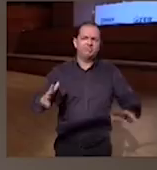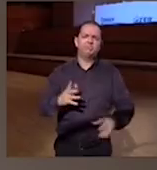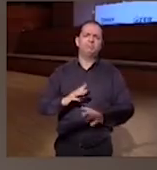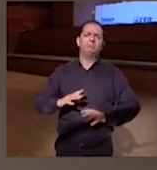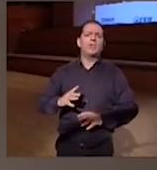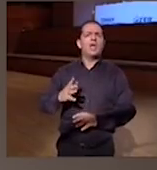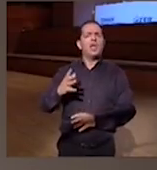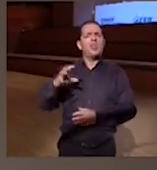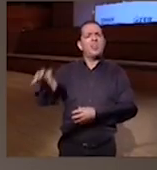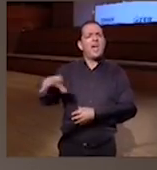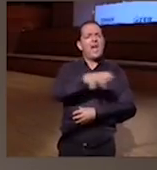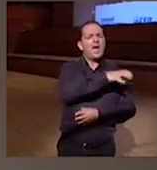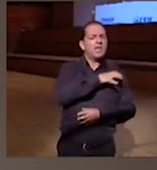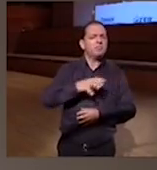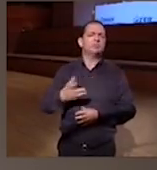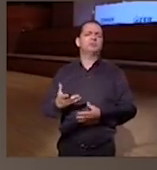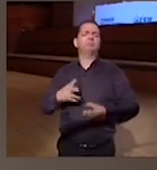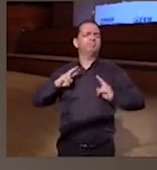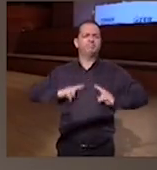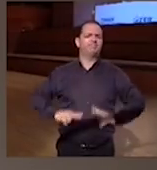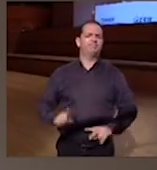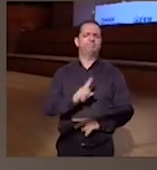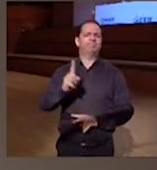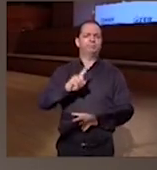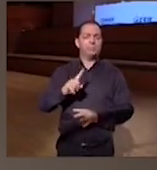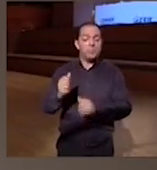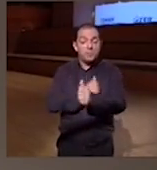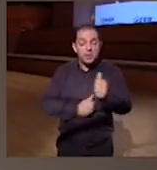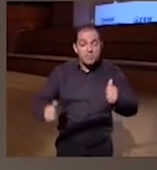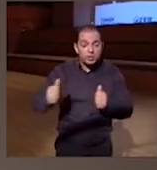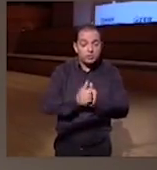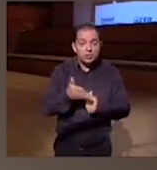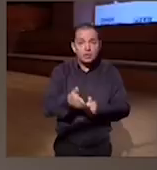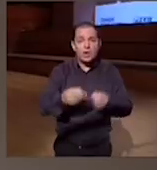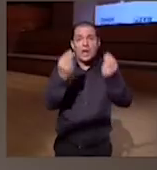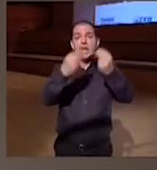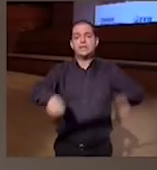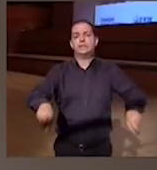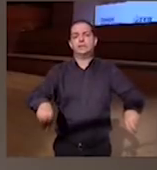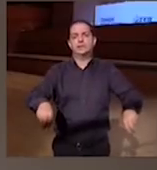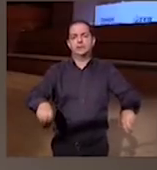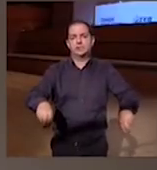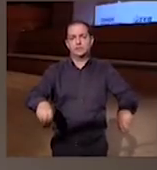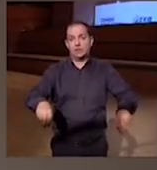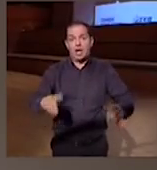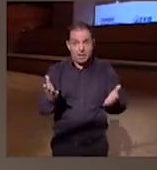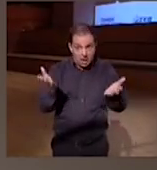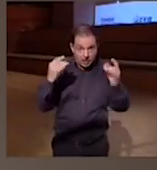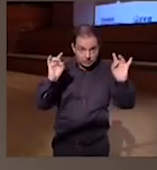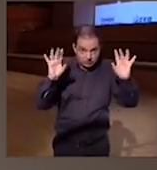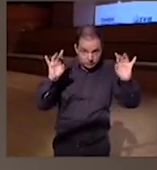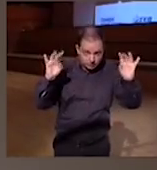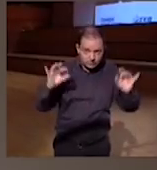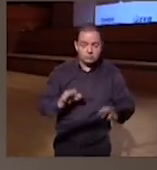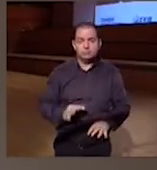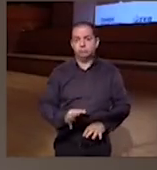την έλλειψη εμπιστοσύνη στις προτεραιότητές της. Διαφορετικά φοβάμαι ότι η πολιτική